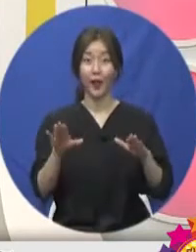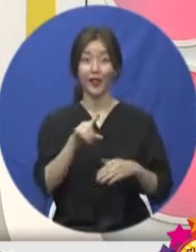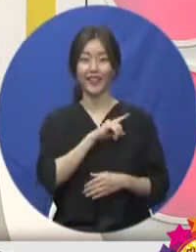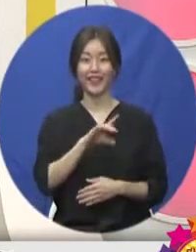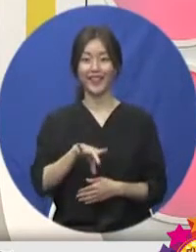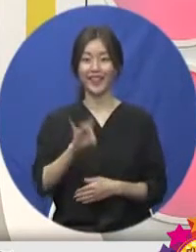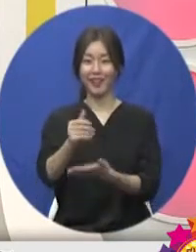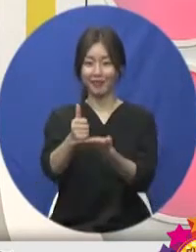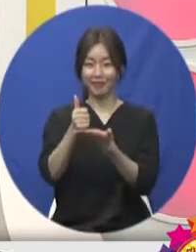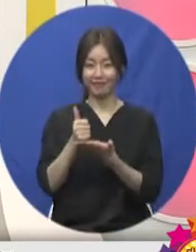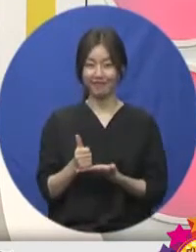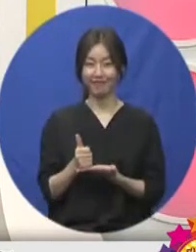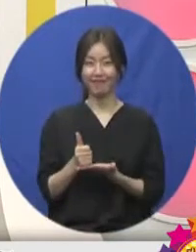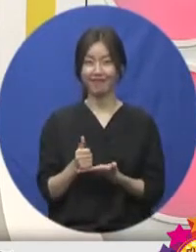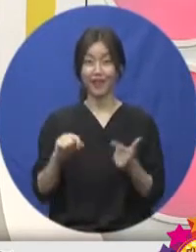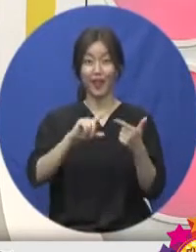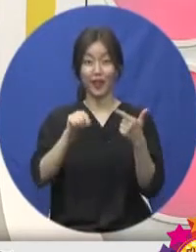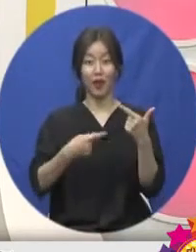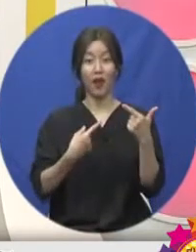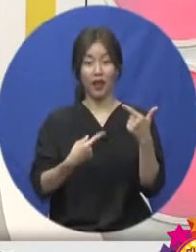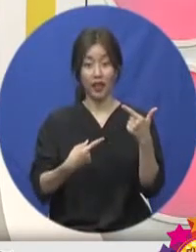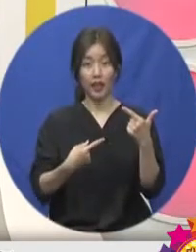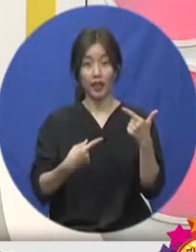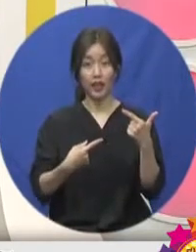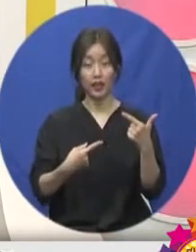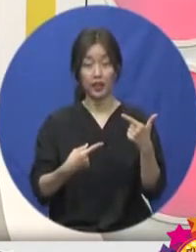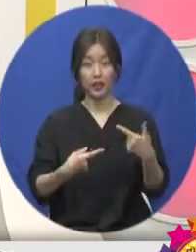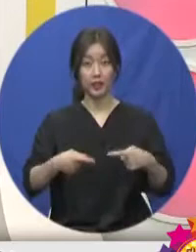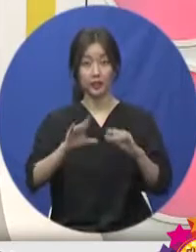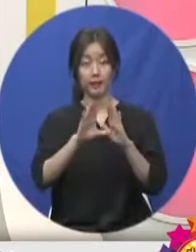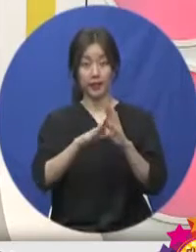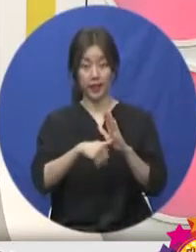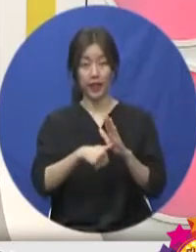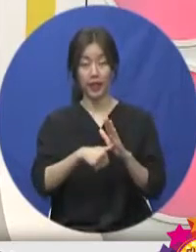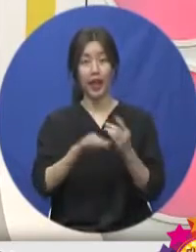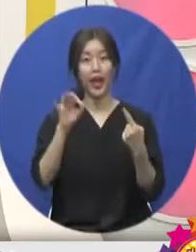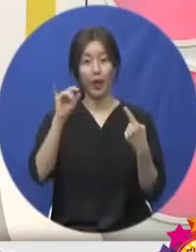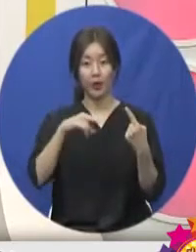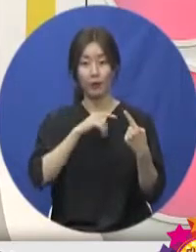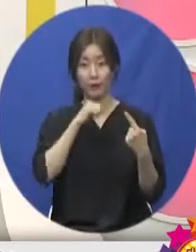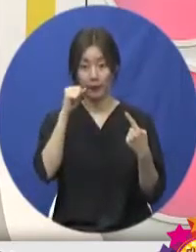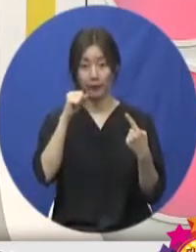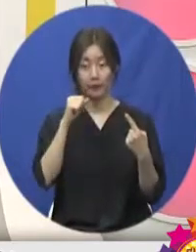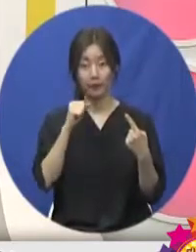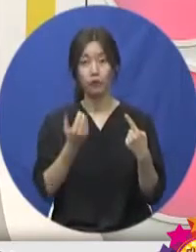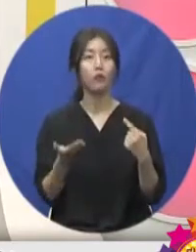번째 참가자로 6월 1일 날 장원하셨는데 그동안에 어떻게 근황이